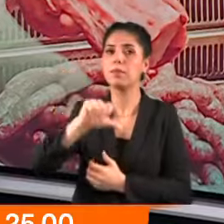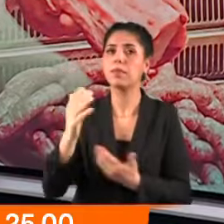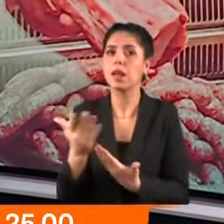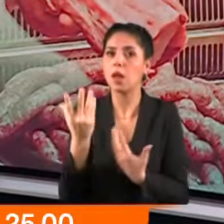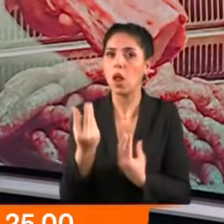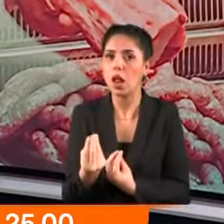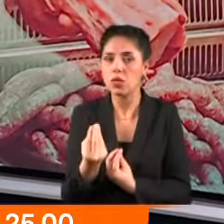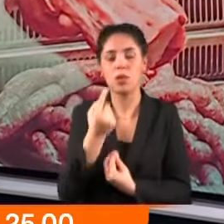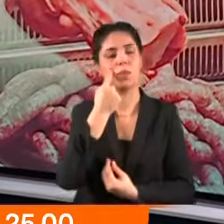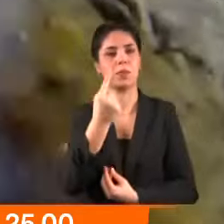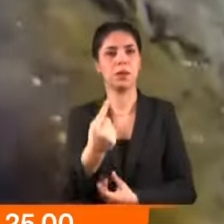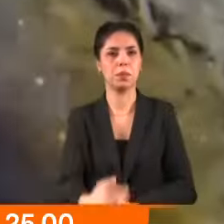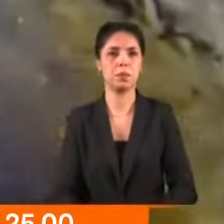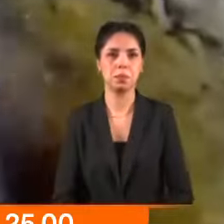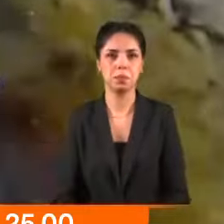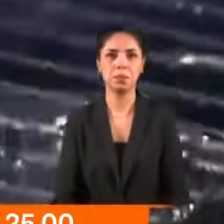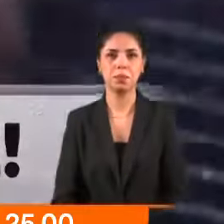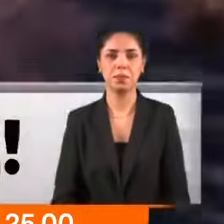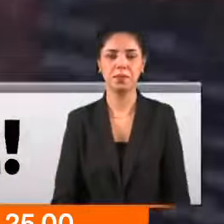detaylar.